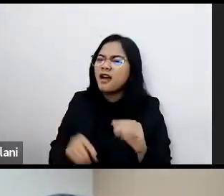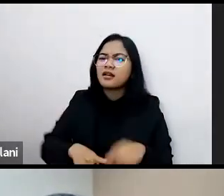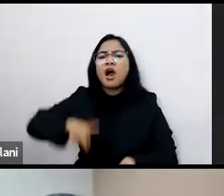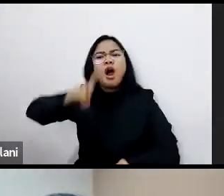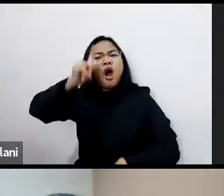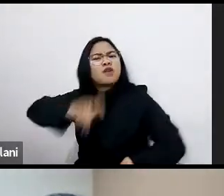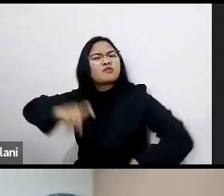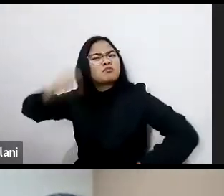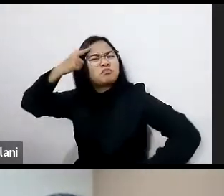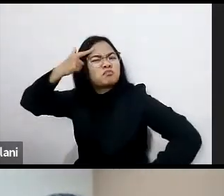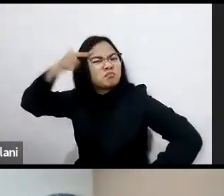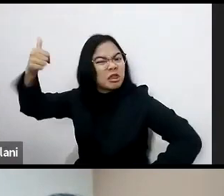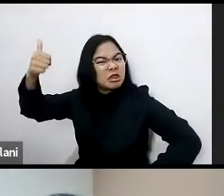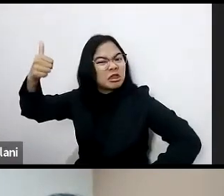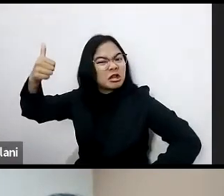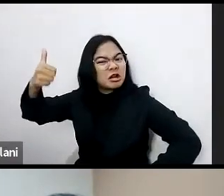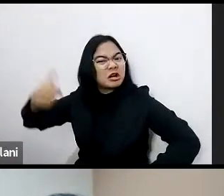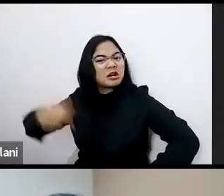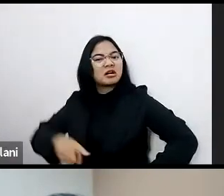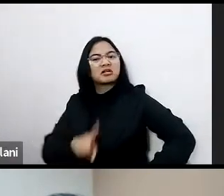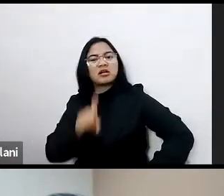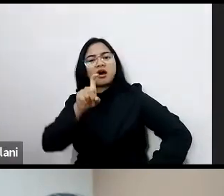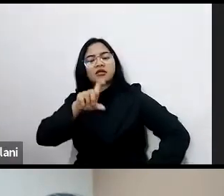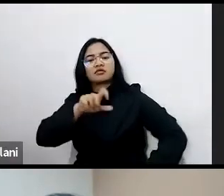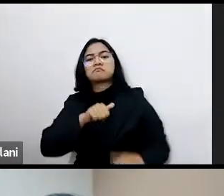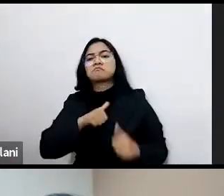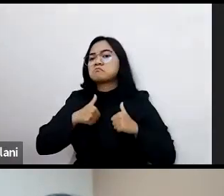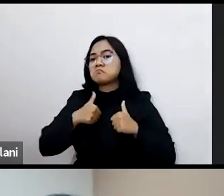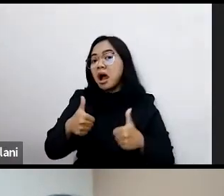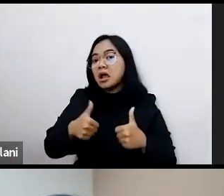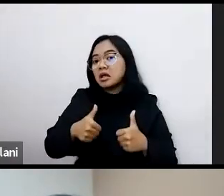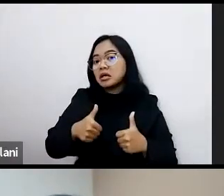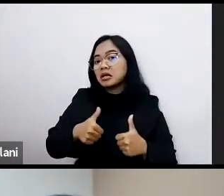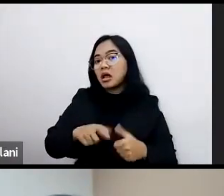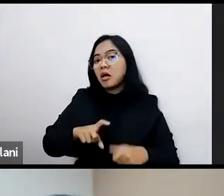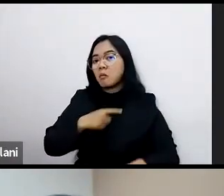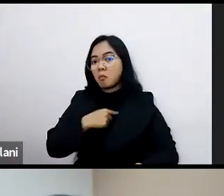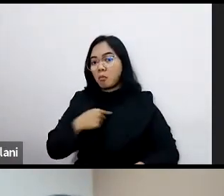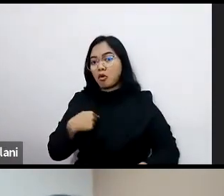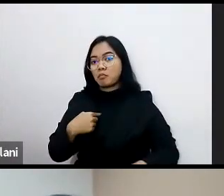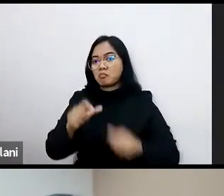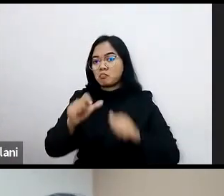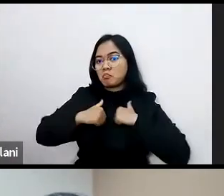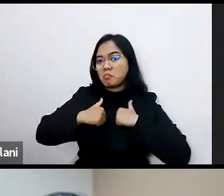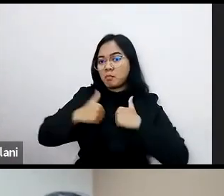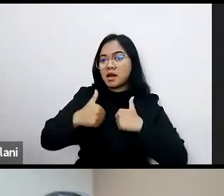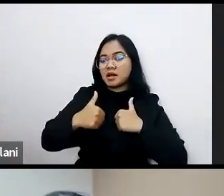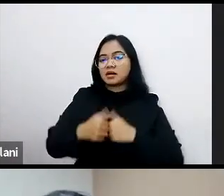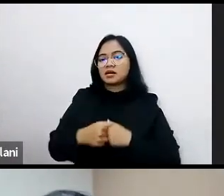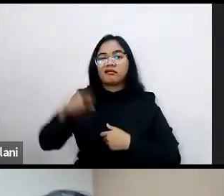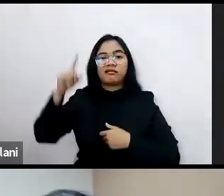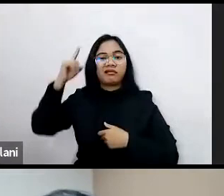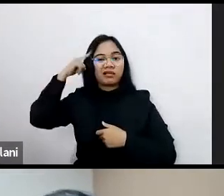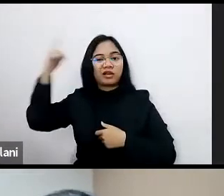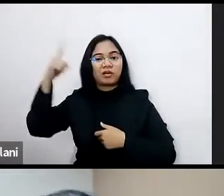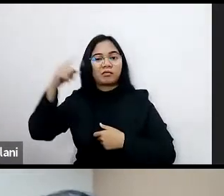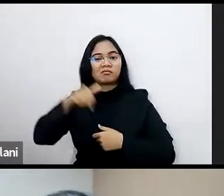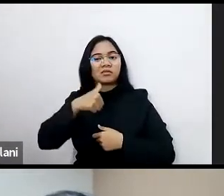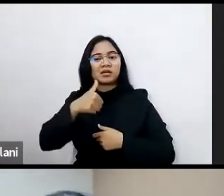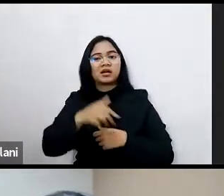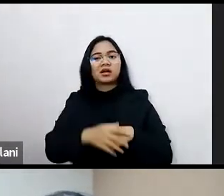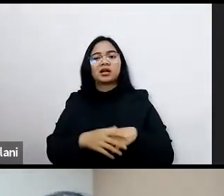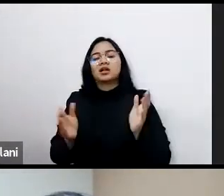harus baik banget gitu. Secara moral harus baik banget, secara intelektual harus pinter banget. Dan ingat, kompensasinya itu kadang nggak sebanding